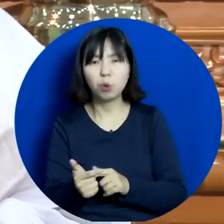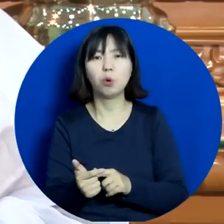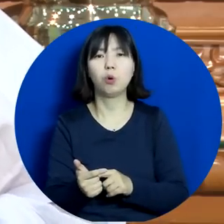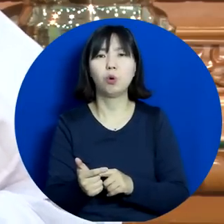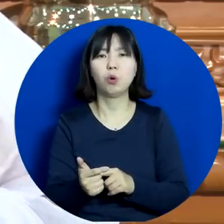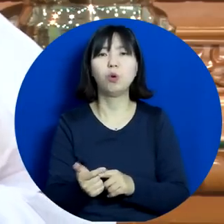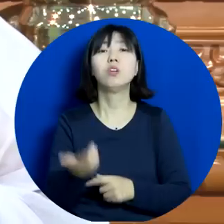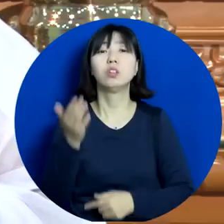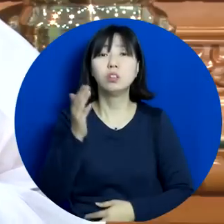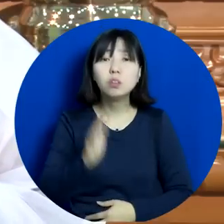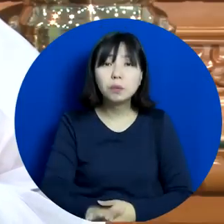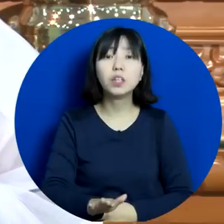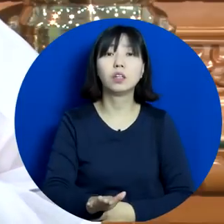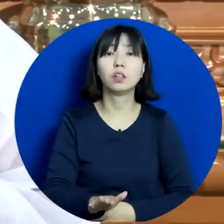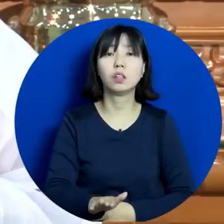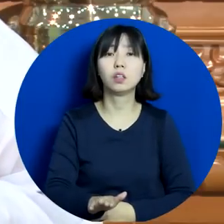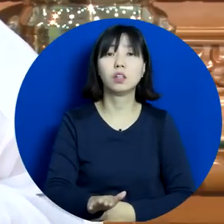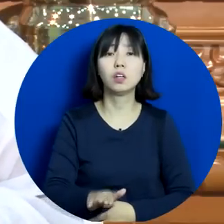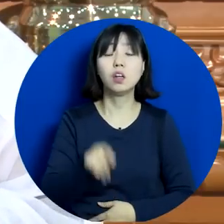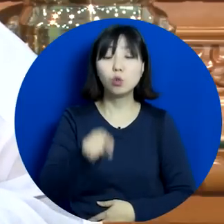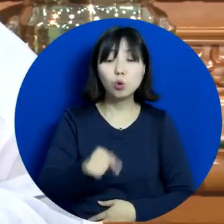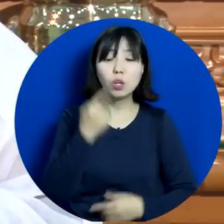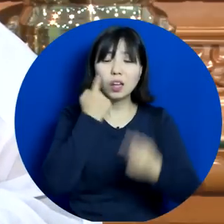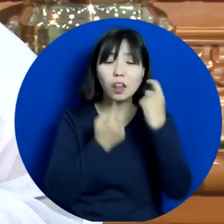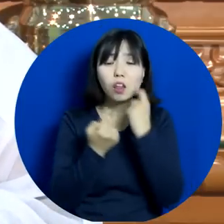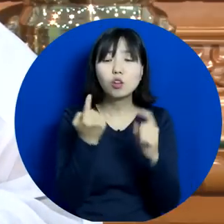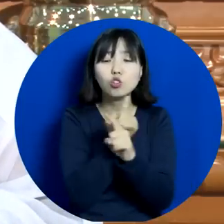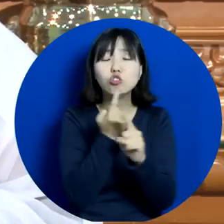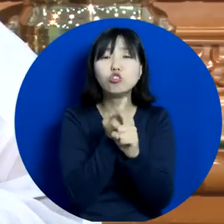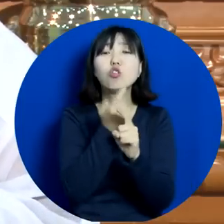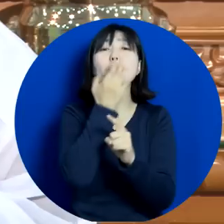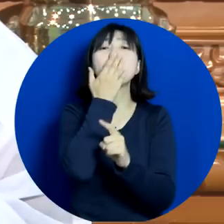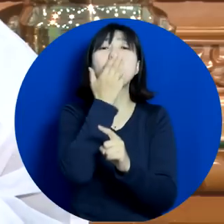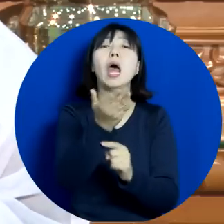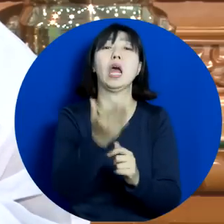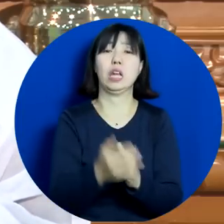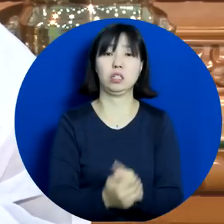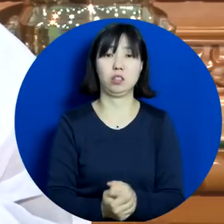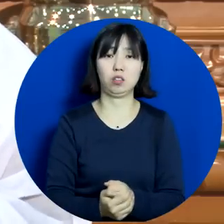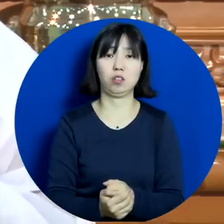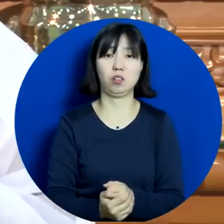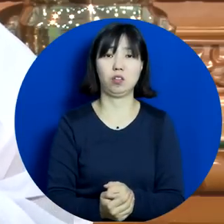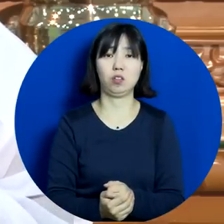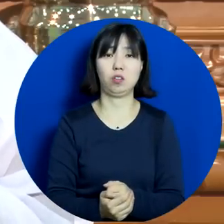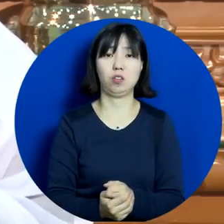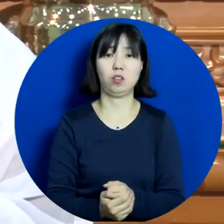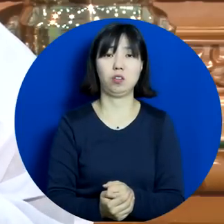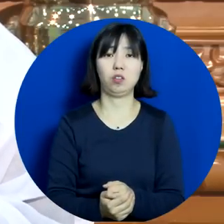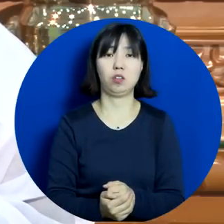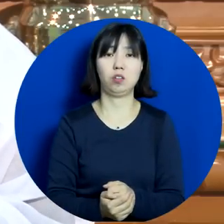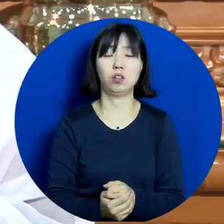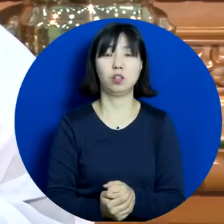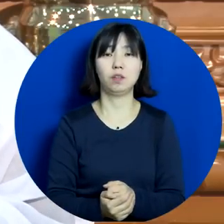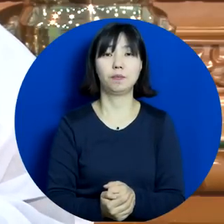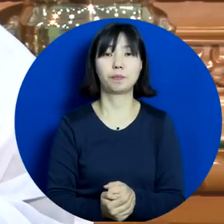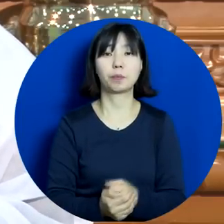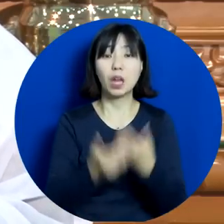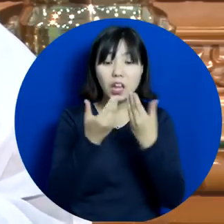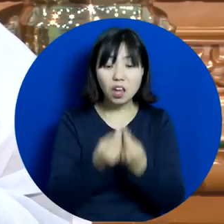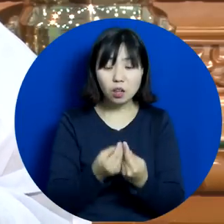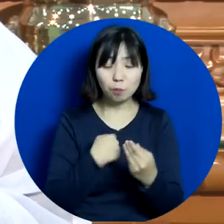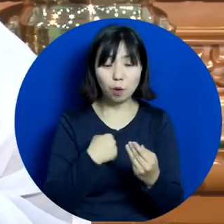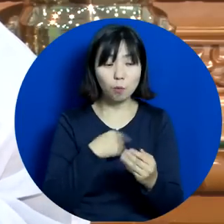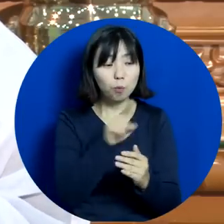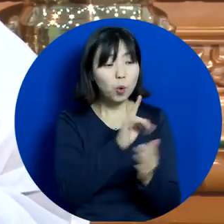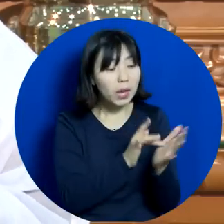그러지만은 그러나 치유될 수 있는 가능성. 이 약 먹고 이렇게